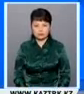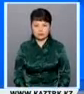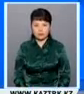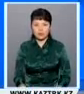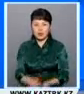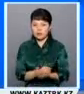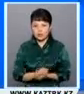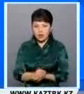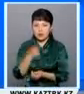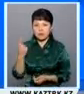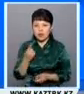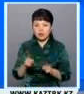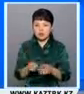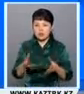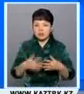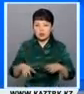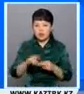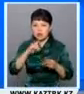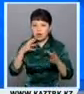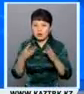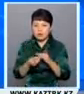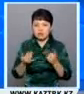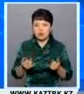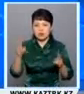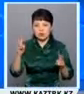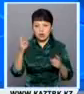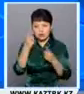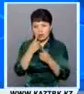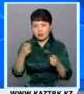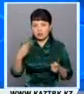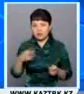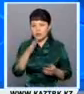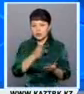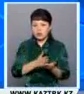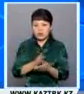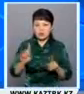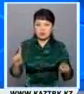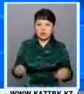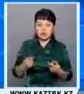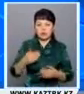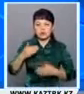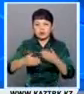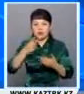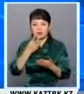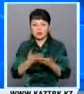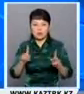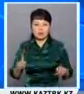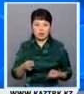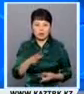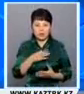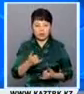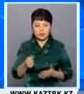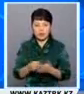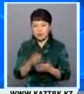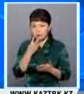Береке мен бірлік, ел іші тату тірлік. Осындай ұстанымның арқасында қазақ елі 20 жыл ішінде талай белесті бағындырды. Қазір еліміздің